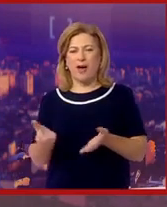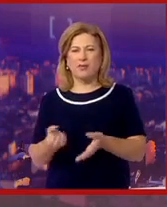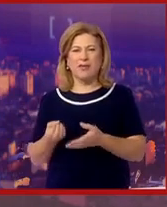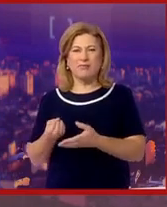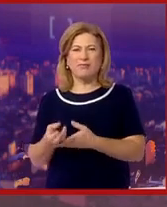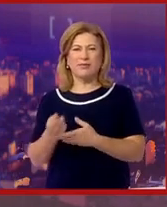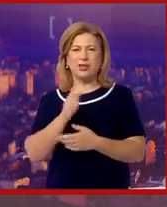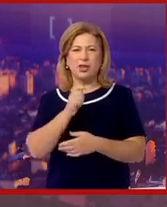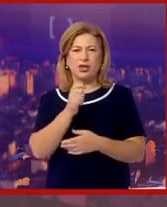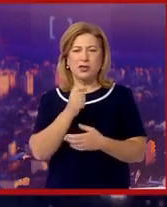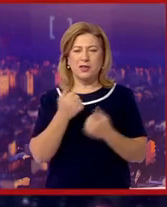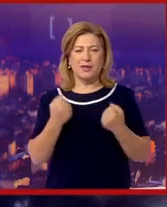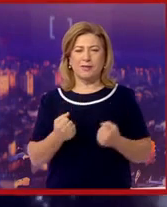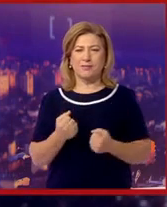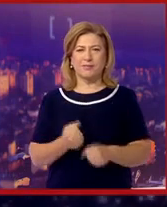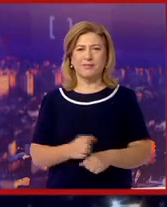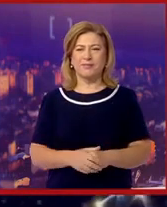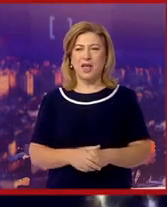pregătită.